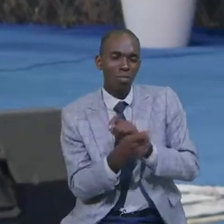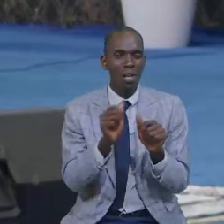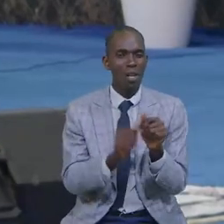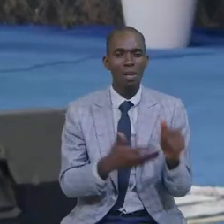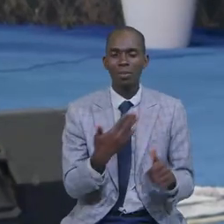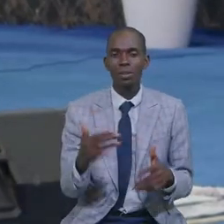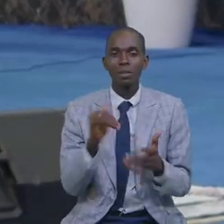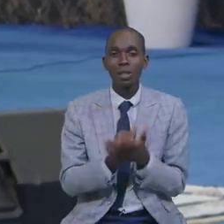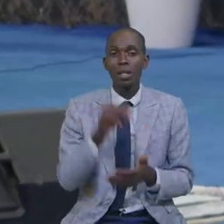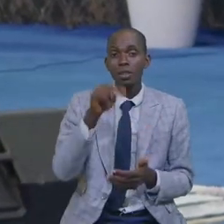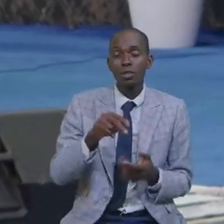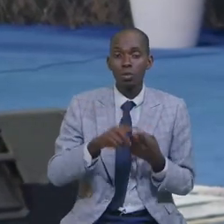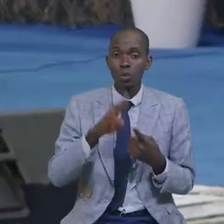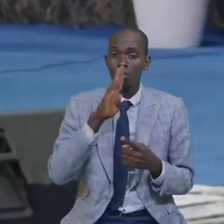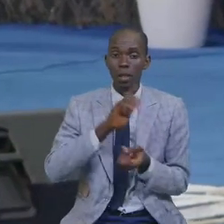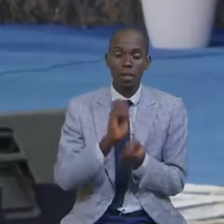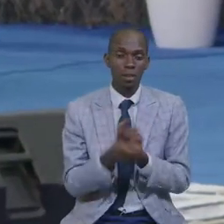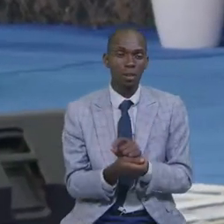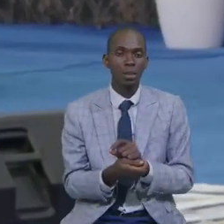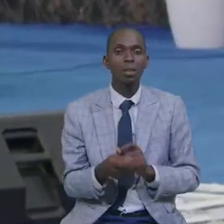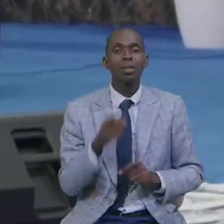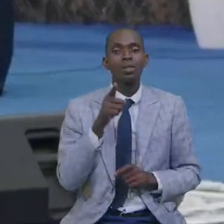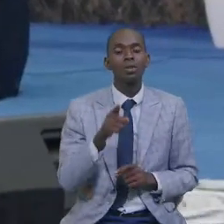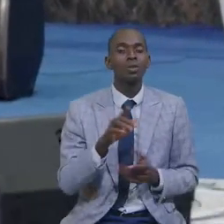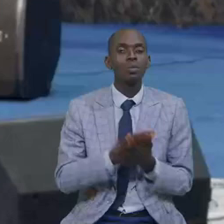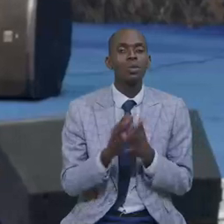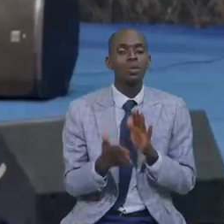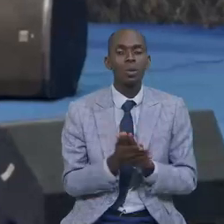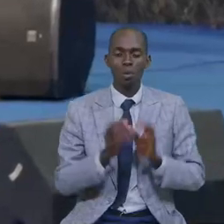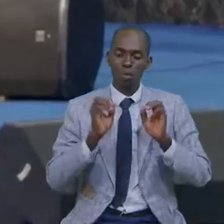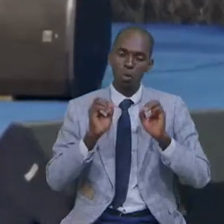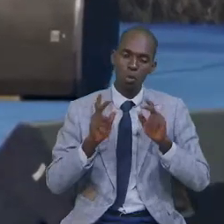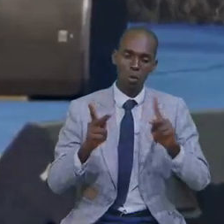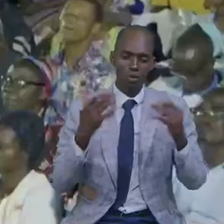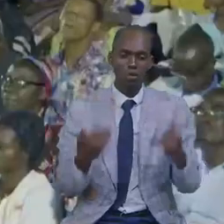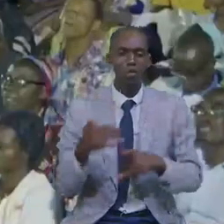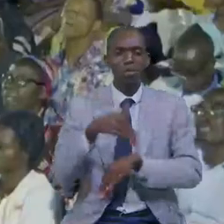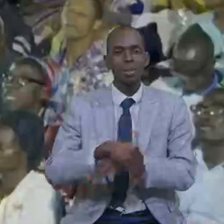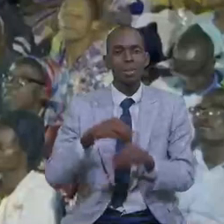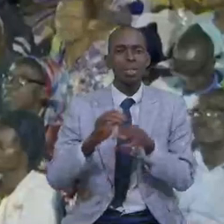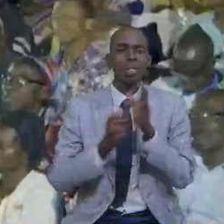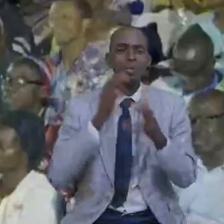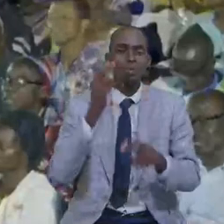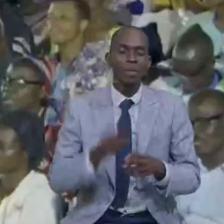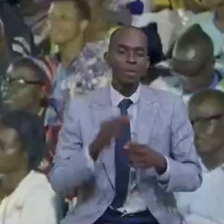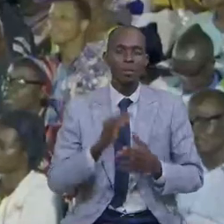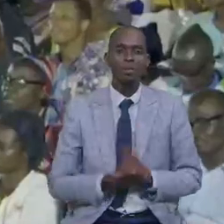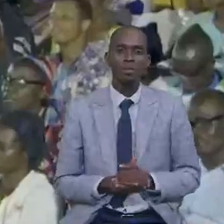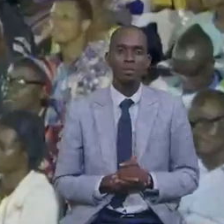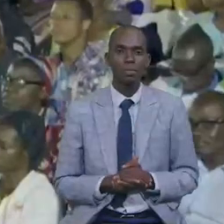transformer tout ce qui doit être en forme mais et tout ira bien ce soir au nom de